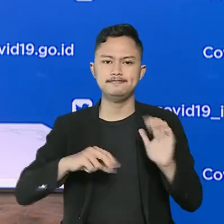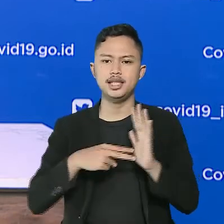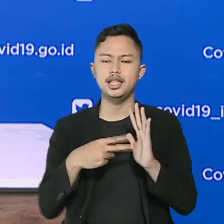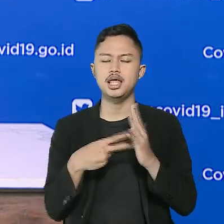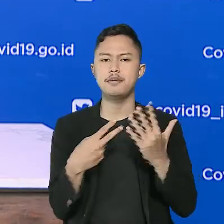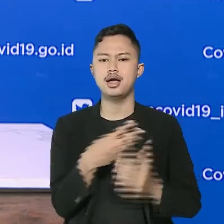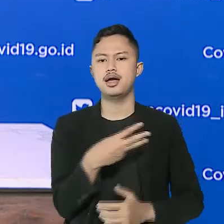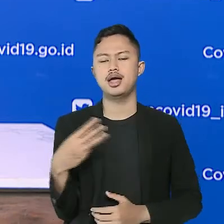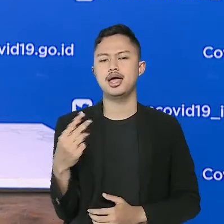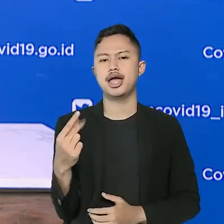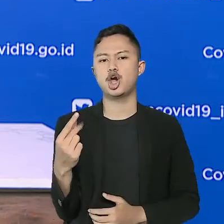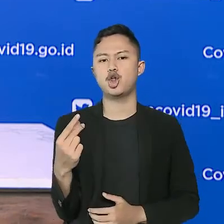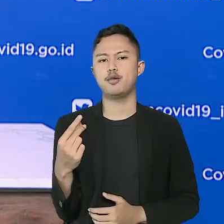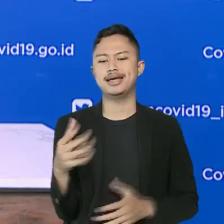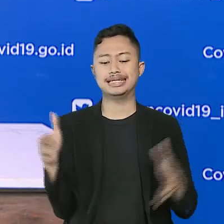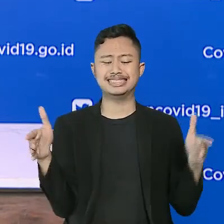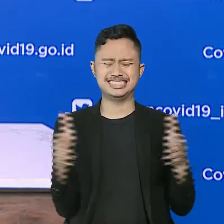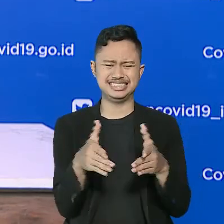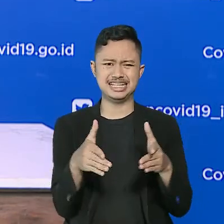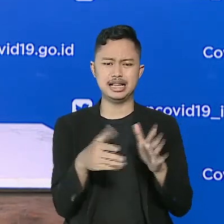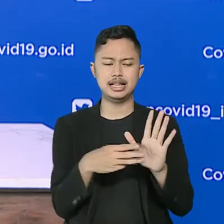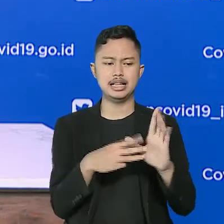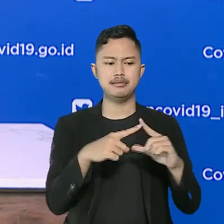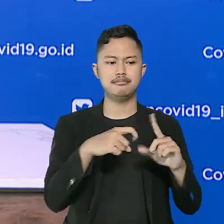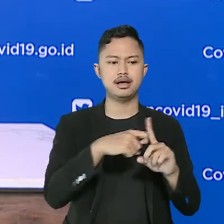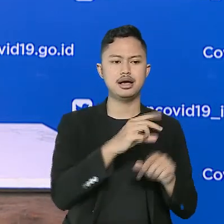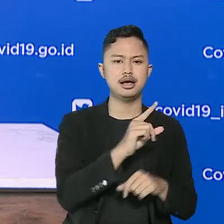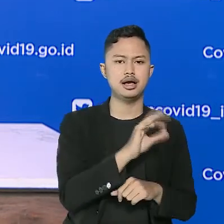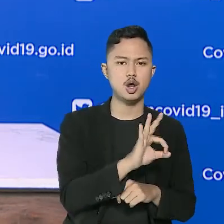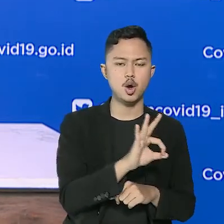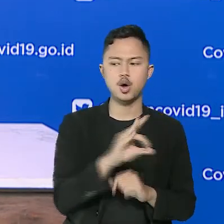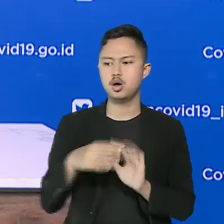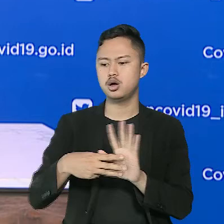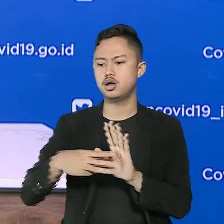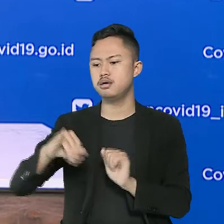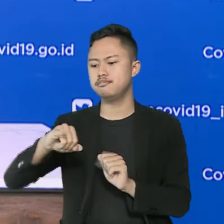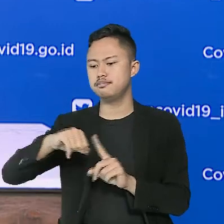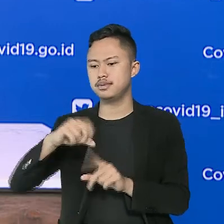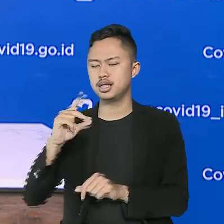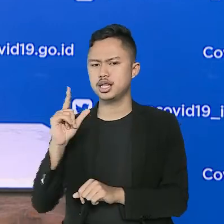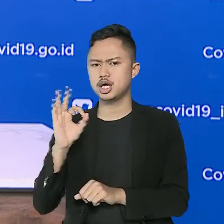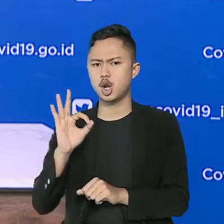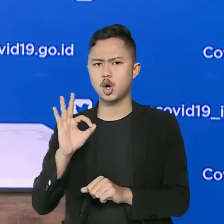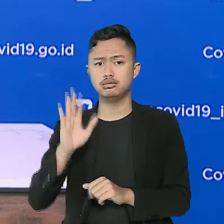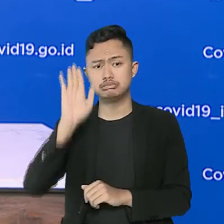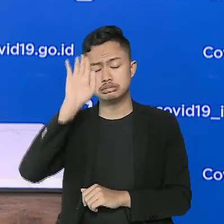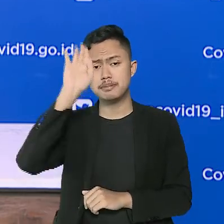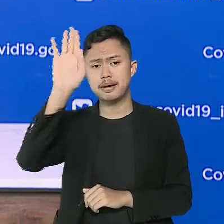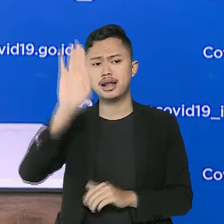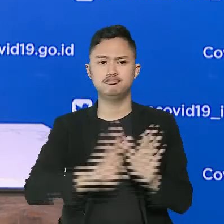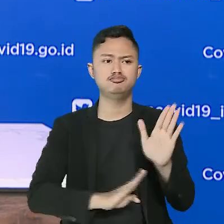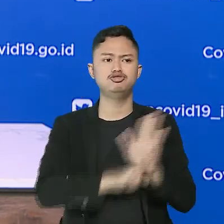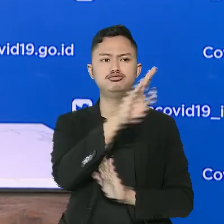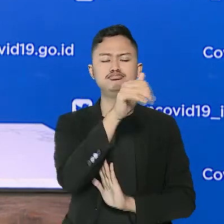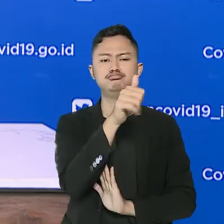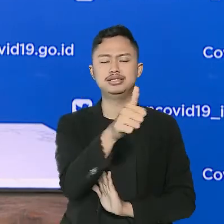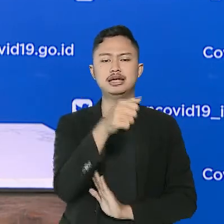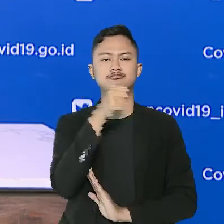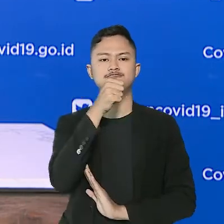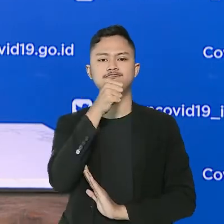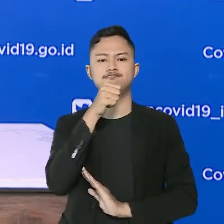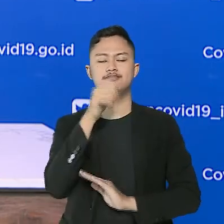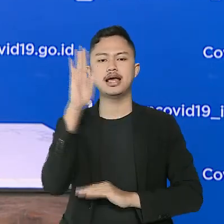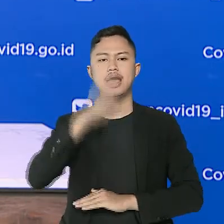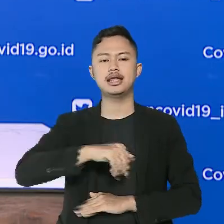sehingga ekonomi di tingkat mikro dan makro dapat terus pulih dan tumbuh pesat ke depannya. Demikian konferensi